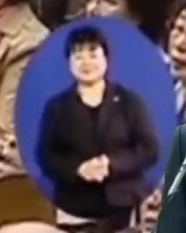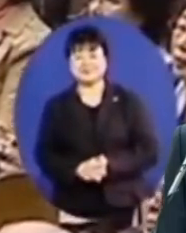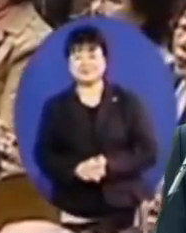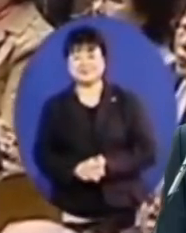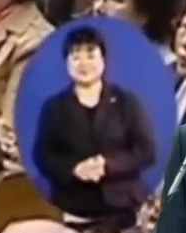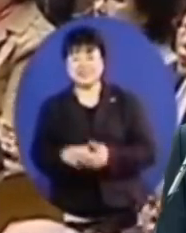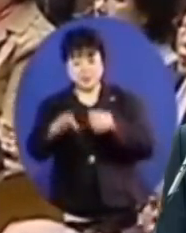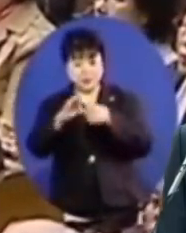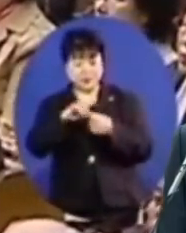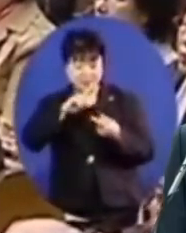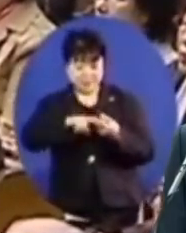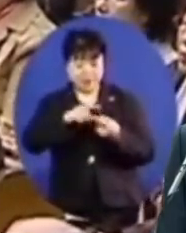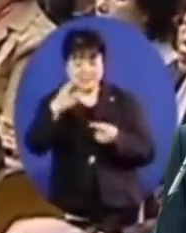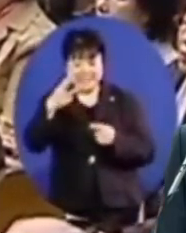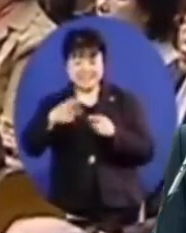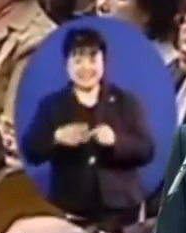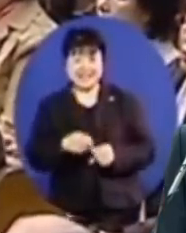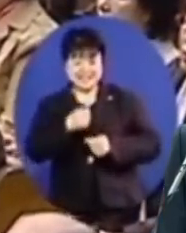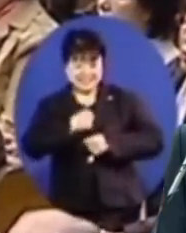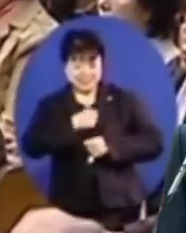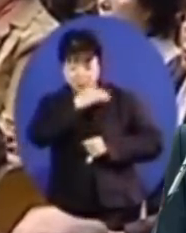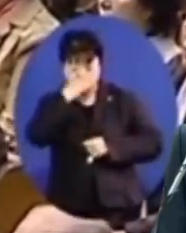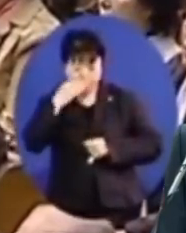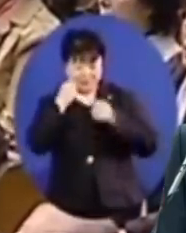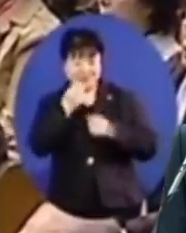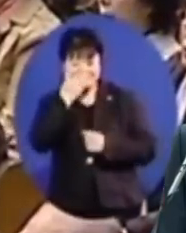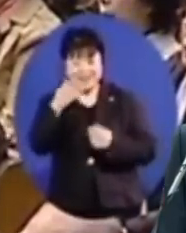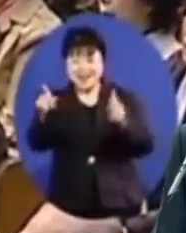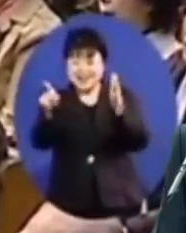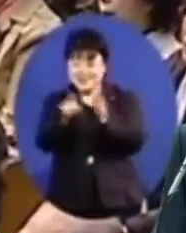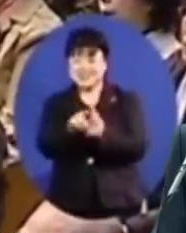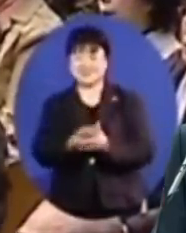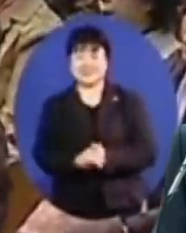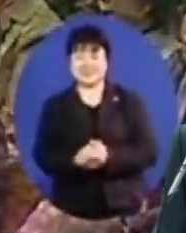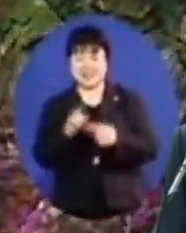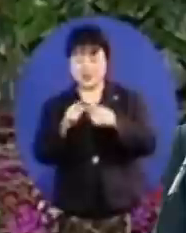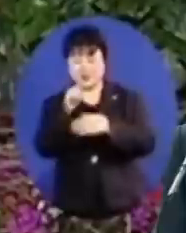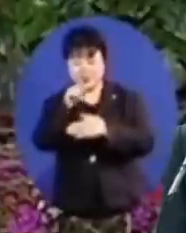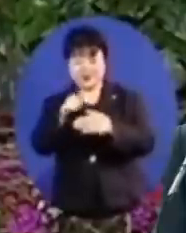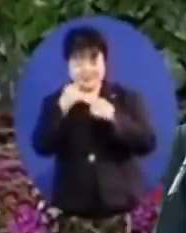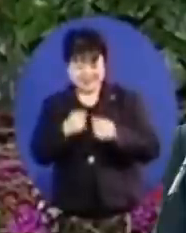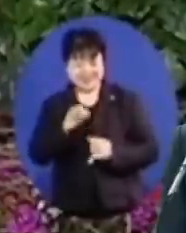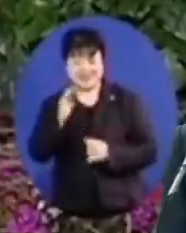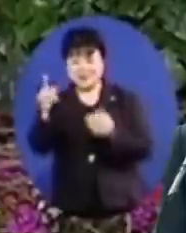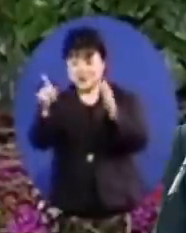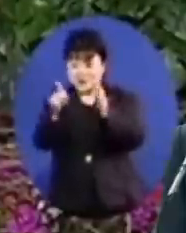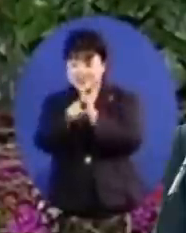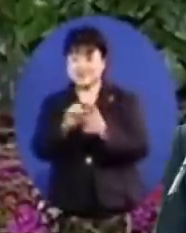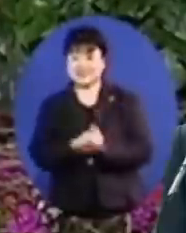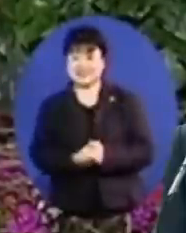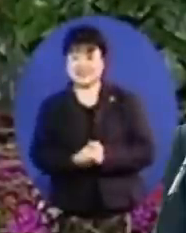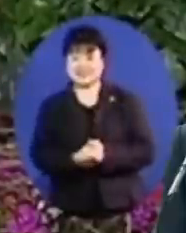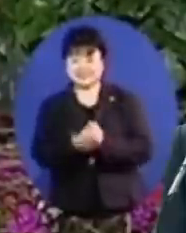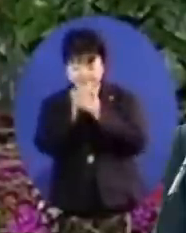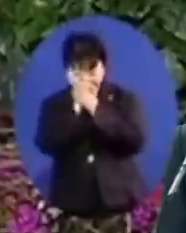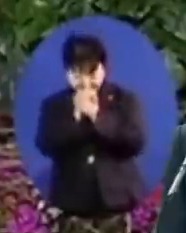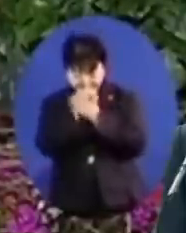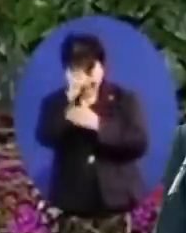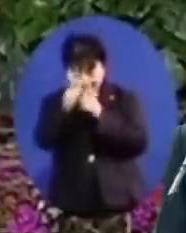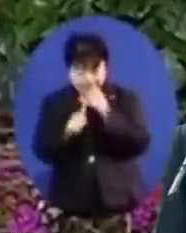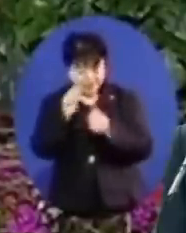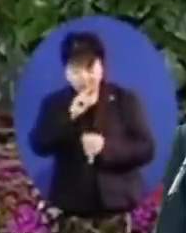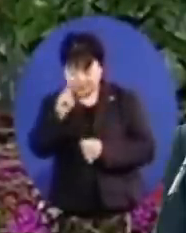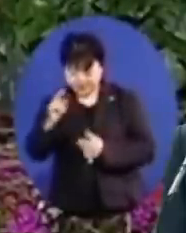그렇게 하면 올바르게 살게 되는 것입니다. 후회하지 않고 살게 되는 것입니다. 기도드리십시다. 하나님